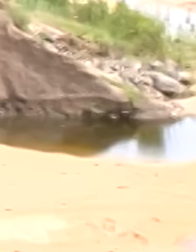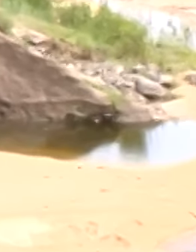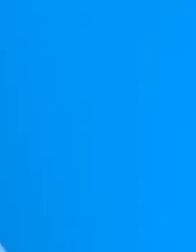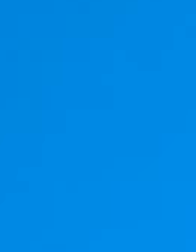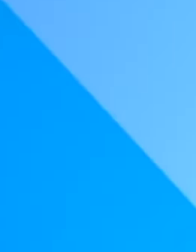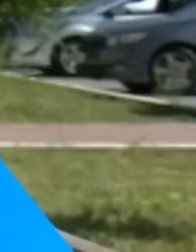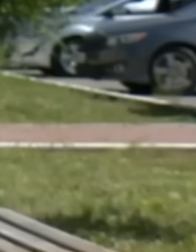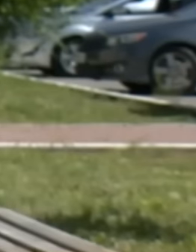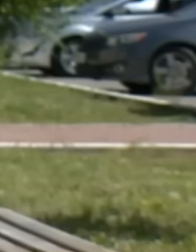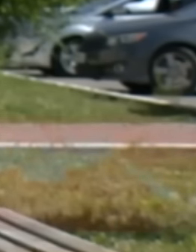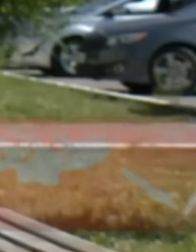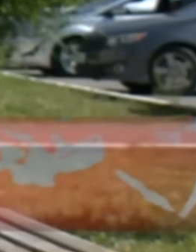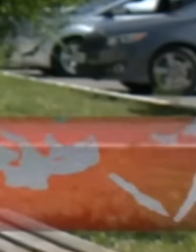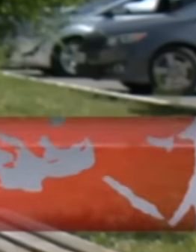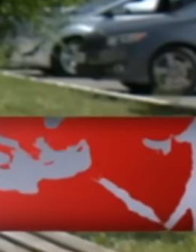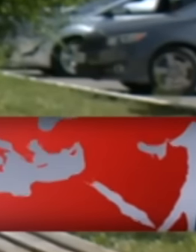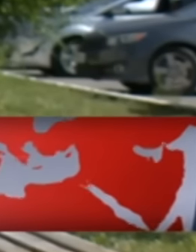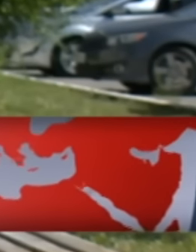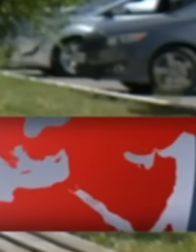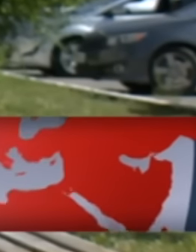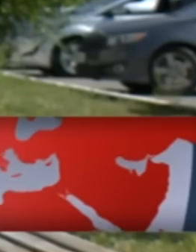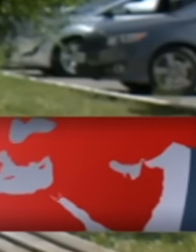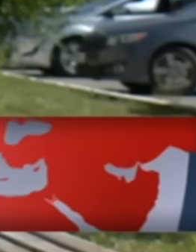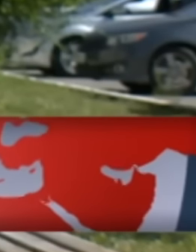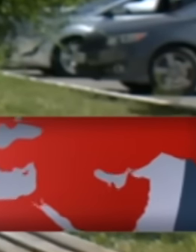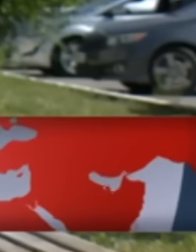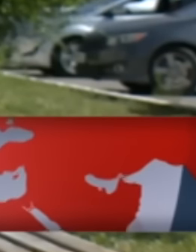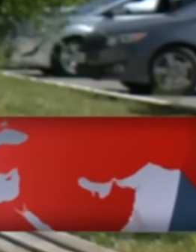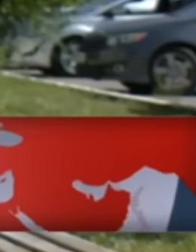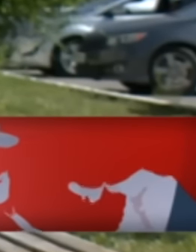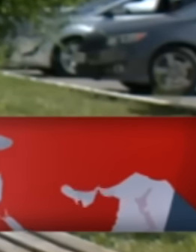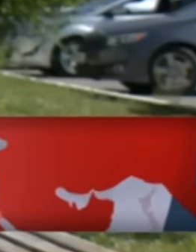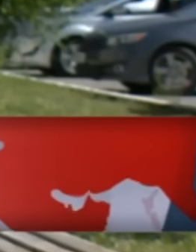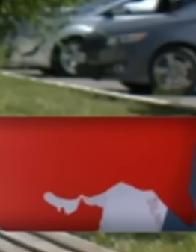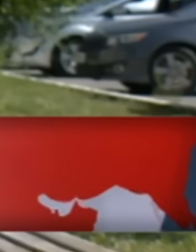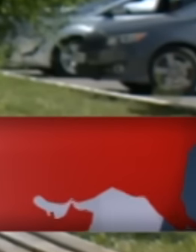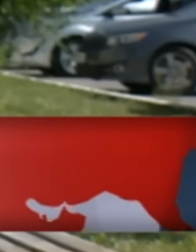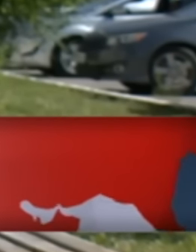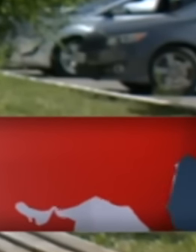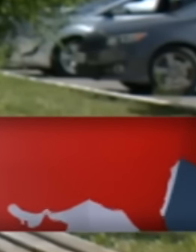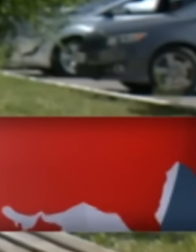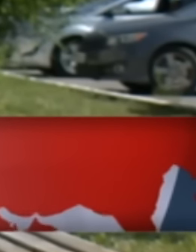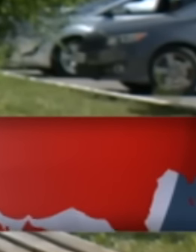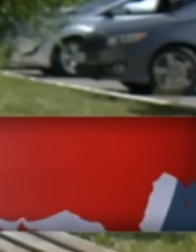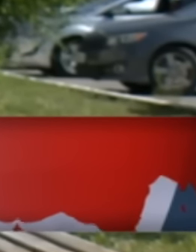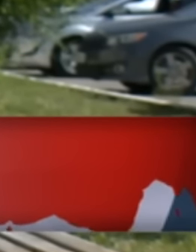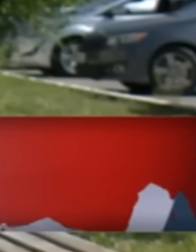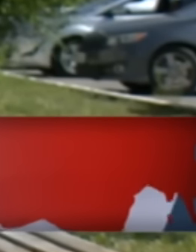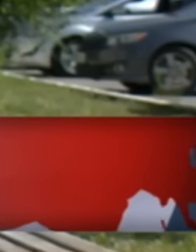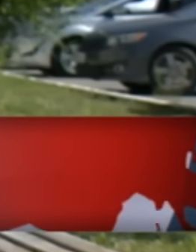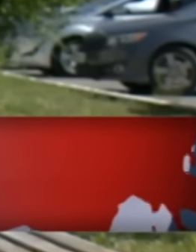кетті. Біздің жалпы ішкі өніміміз, мәселен, бүгін күнде енді долларда есептелінеді ғой. Сол бір